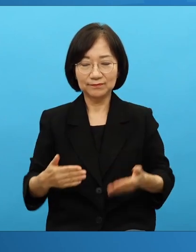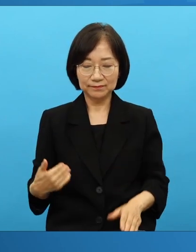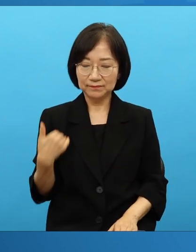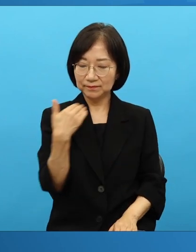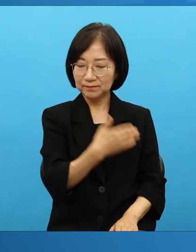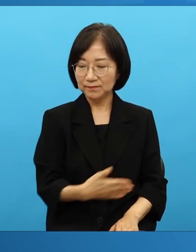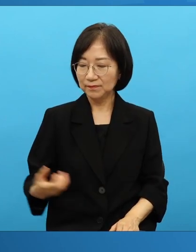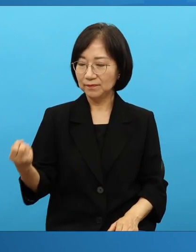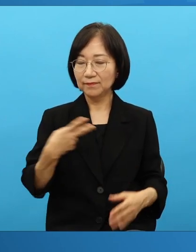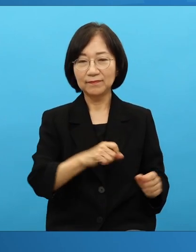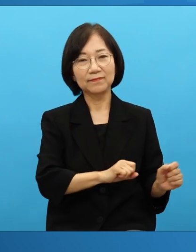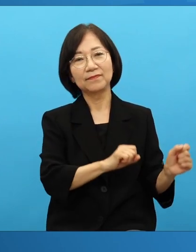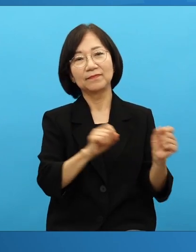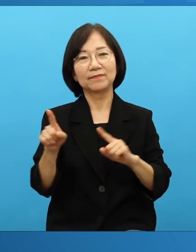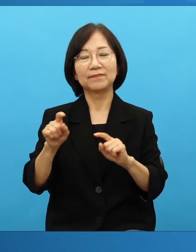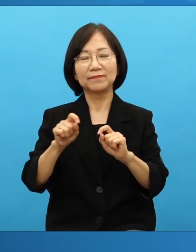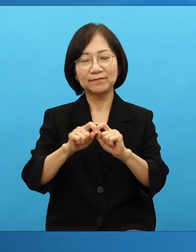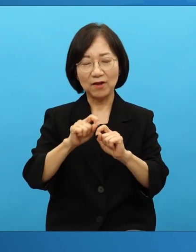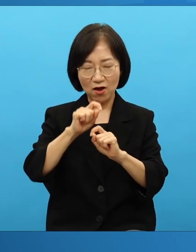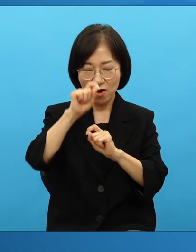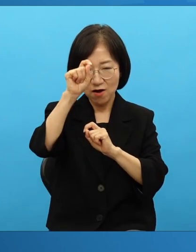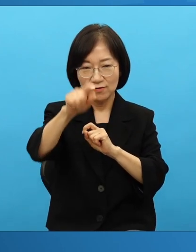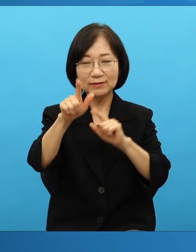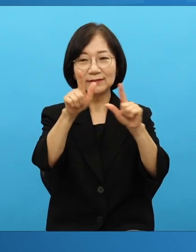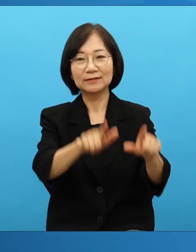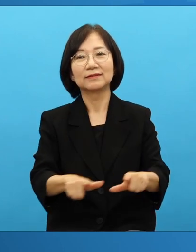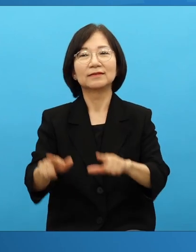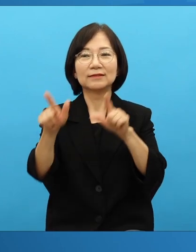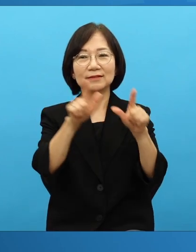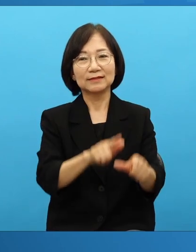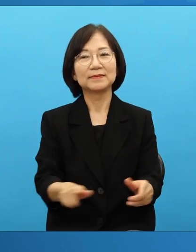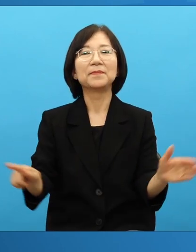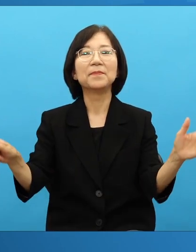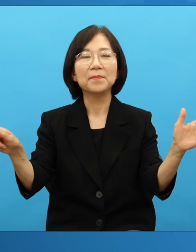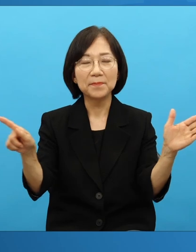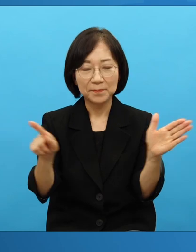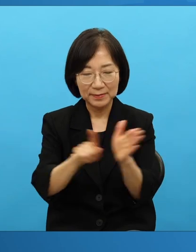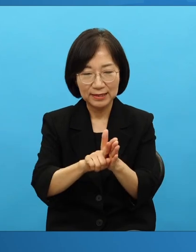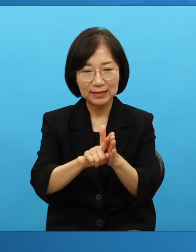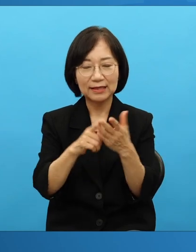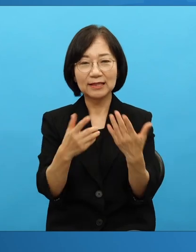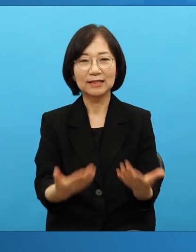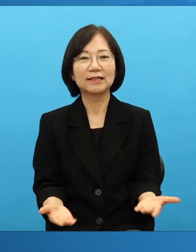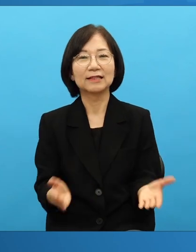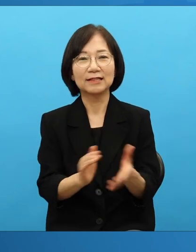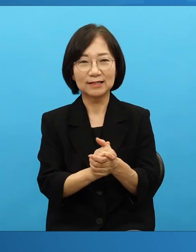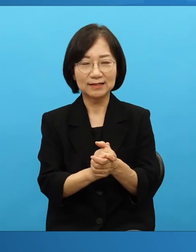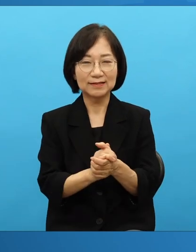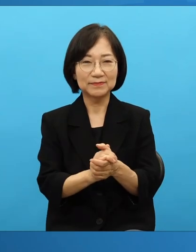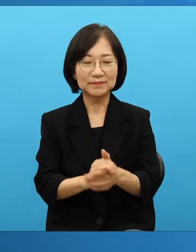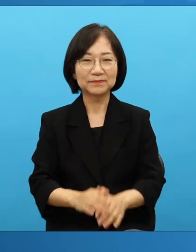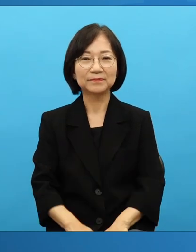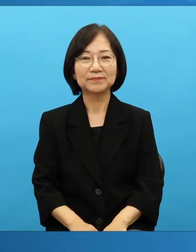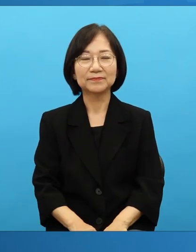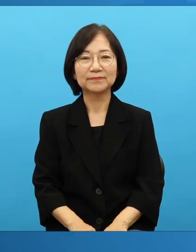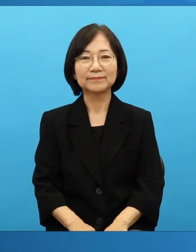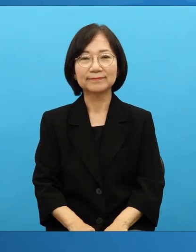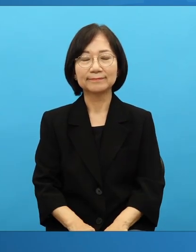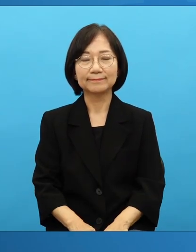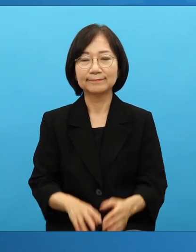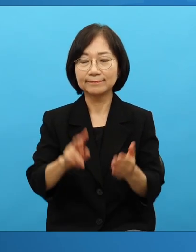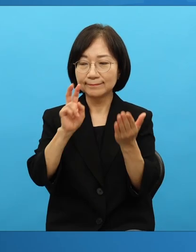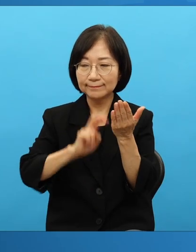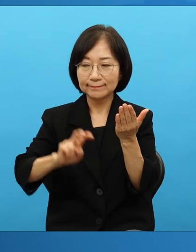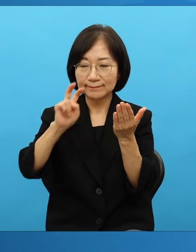주시는 것과 몸이 다시 사는 것과 영원히 사는 것을 믿사옵나이다. 아멘. 우리